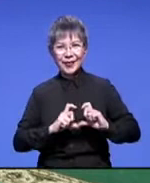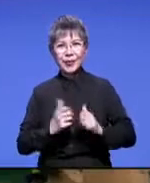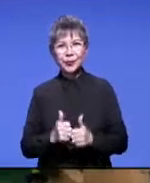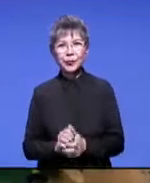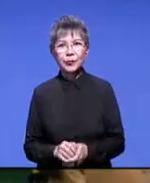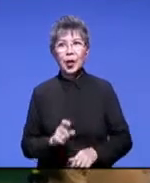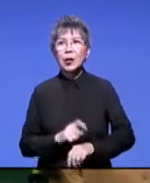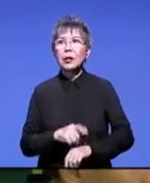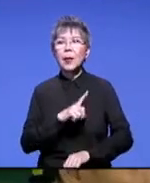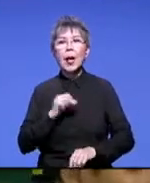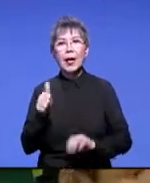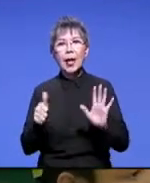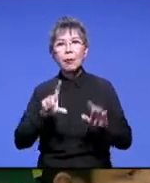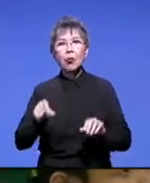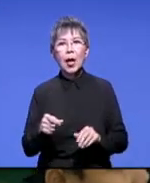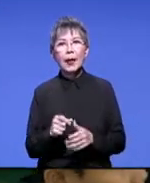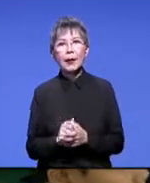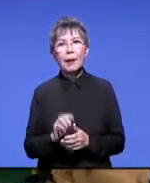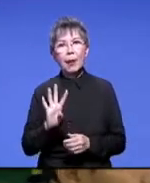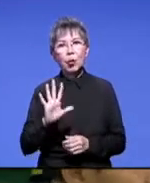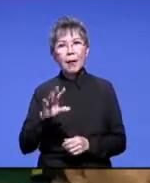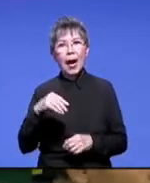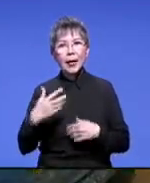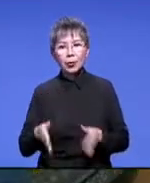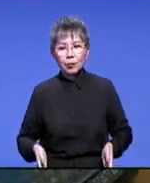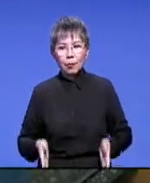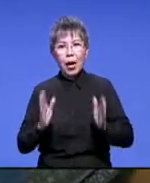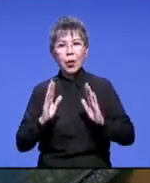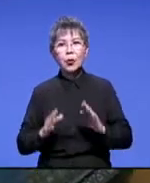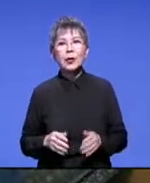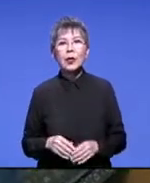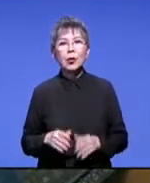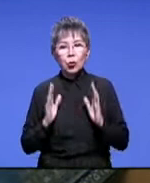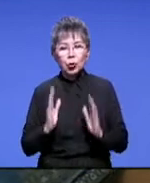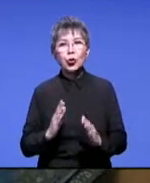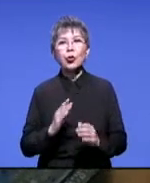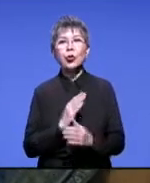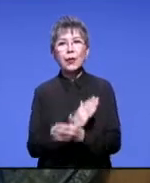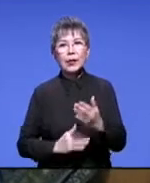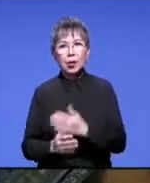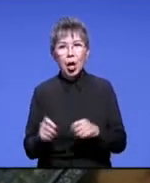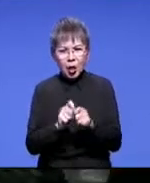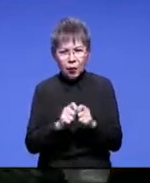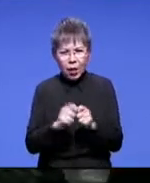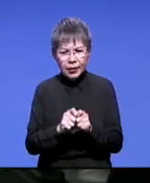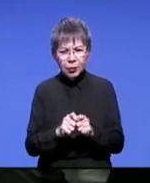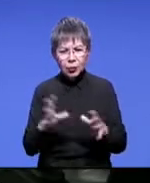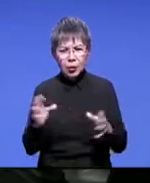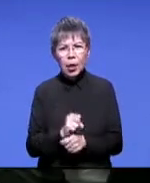Dibutuhkan waktu selama 6 bulan 45 hari untuk membangun fasilitas disabilitas ini. Renovasi yang menelan